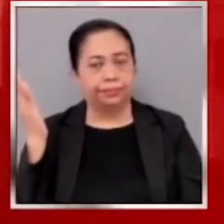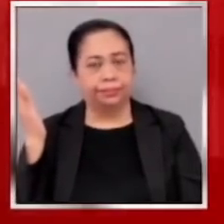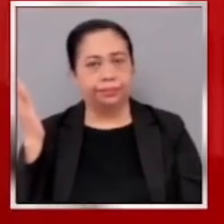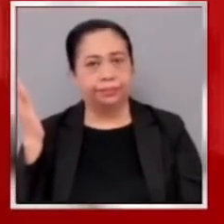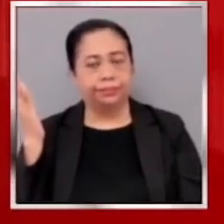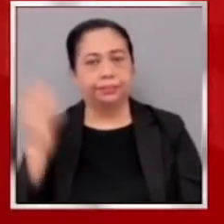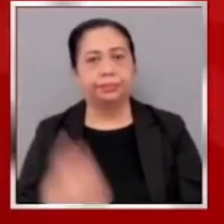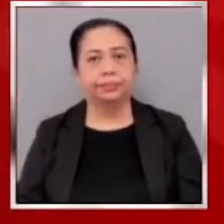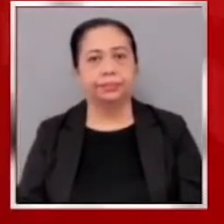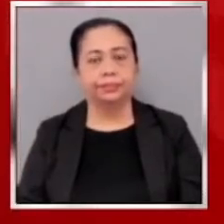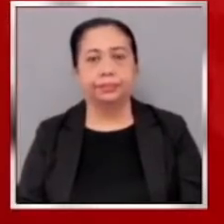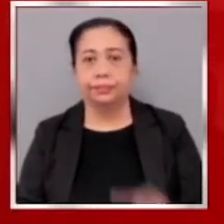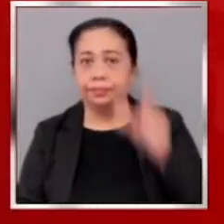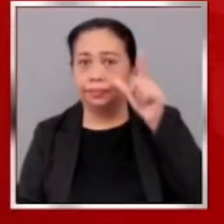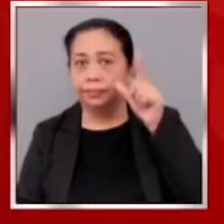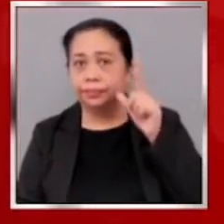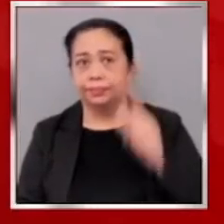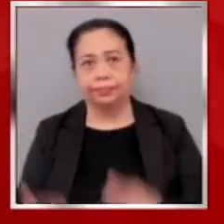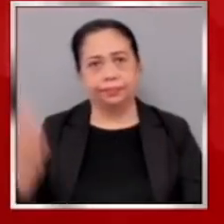109,287. Leo D. Guzman,